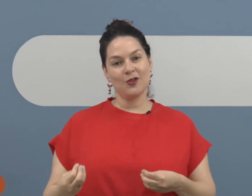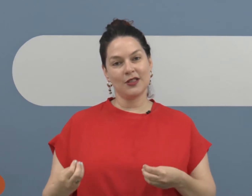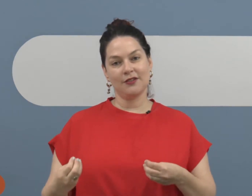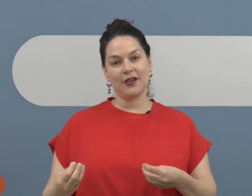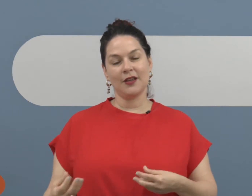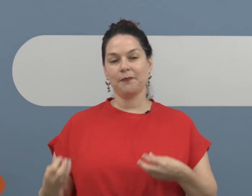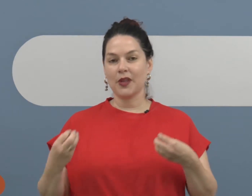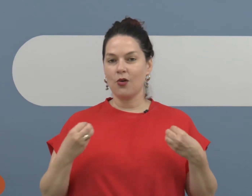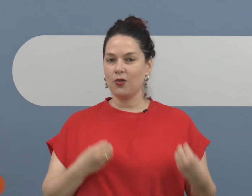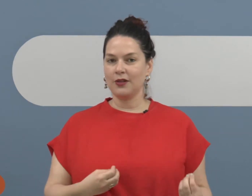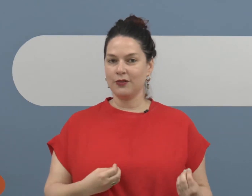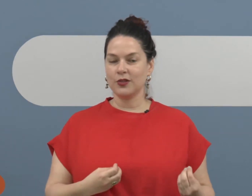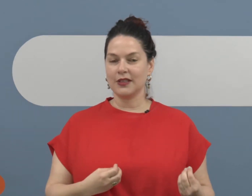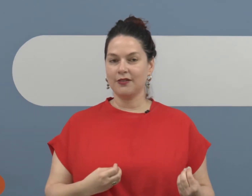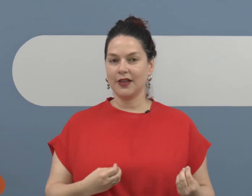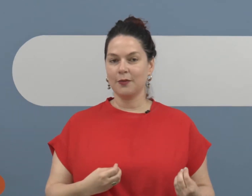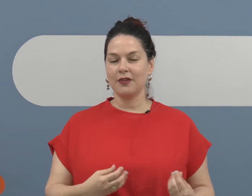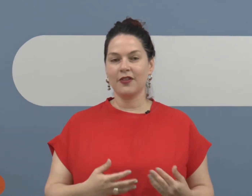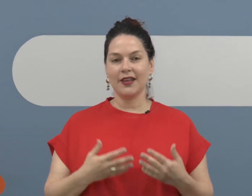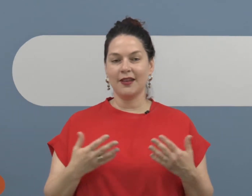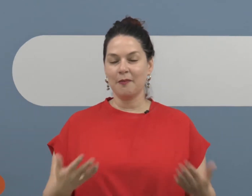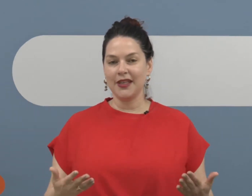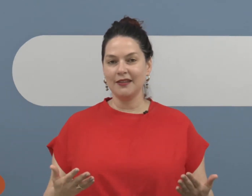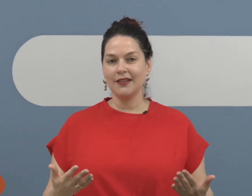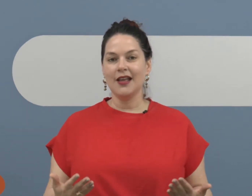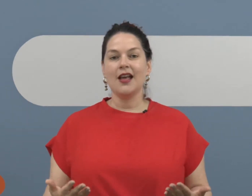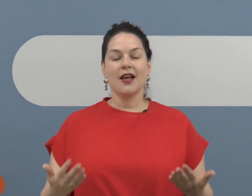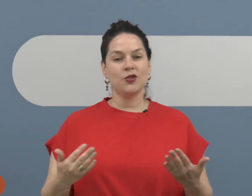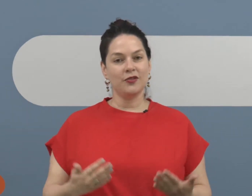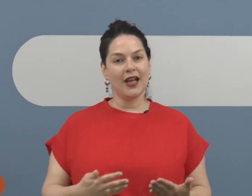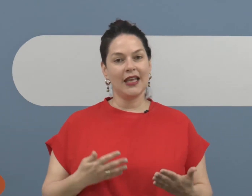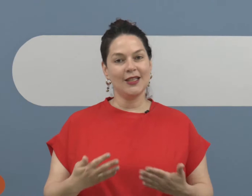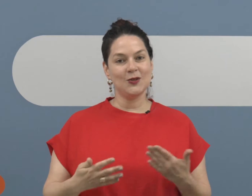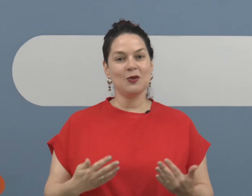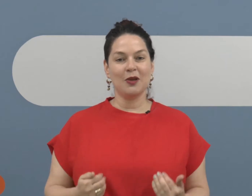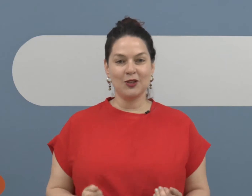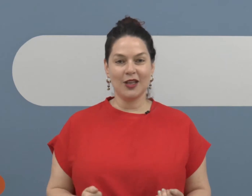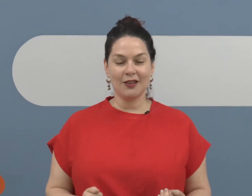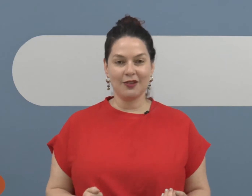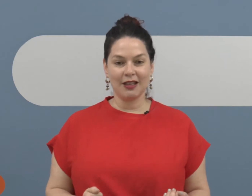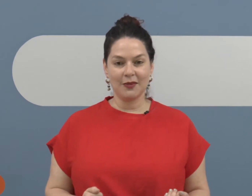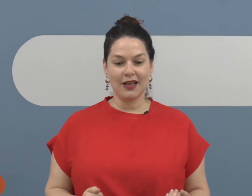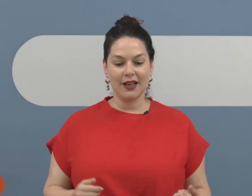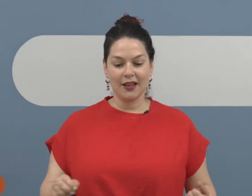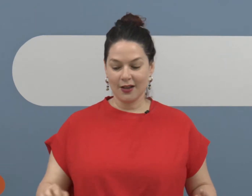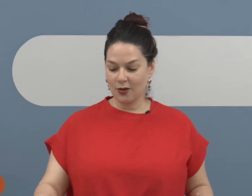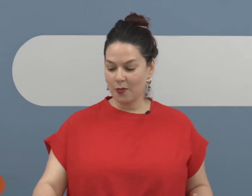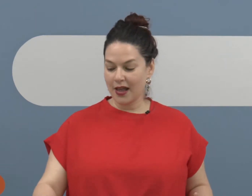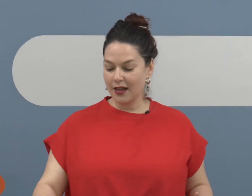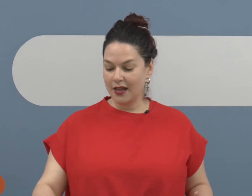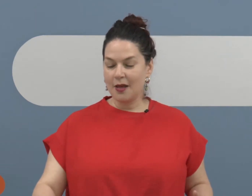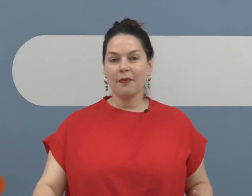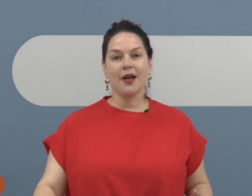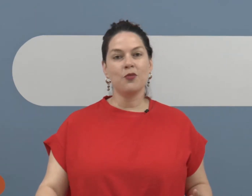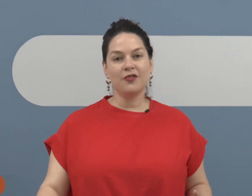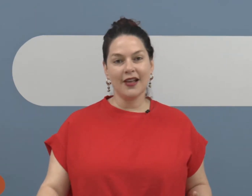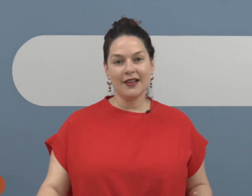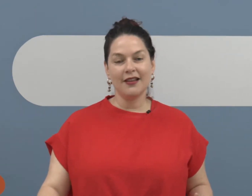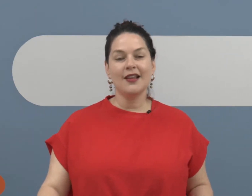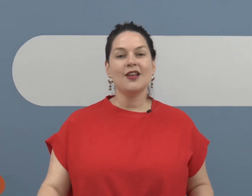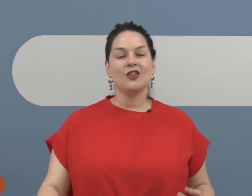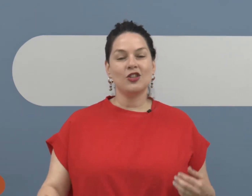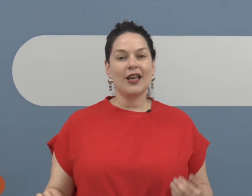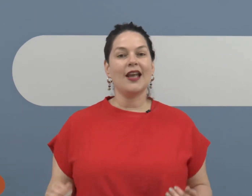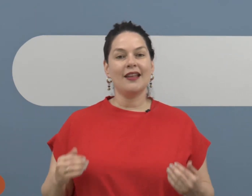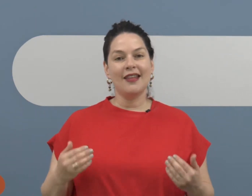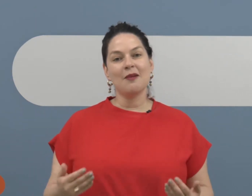הגדולה, לפרוס כנפיים או לא לפרוס כנפיים, וכתמיד התשובה היא איזון בין שני הדברים האלה. כלומר,